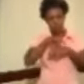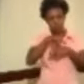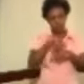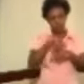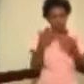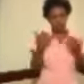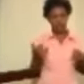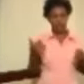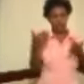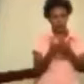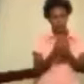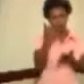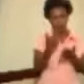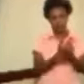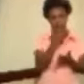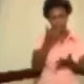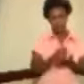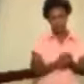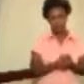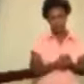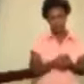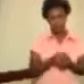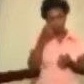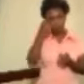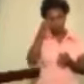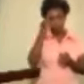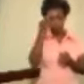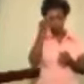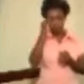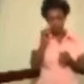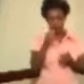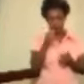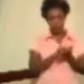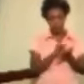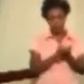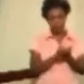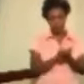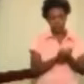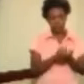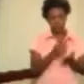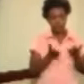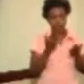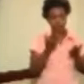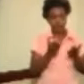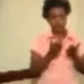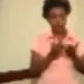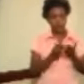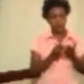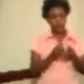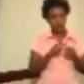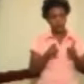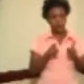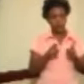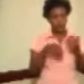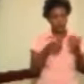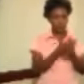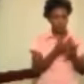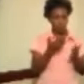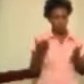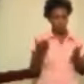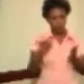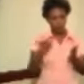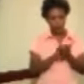égalité de genre. C'est pays qui arrive en tête pour l'égalité de genre en ce qui concerne la représentation parlementaire, mais il fait le tout en